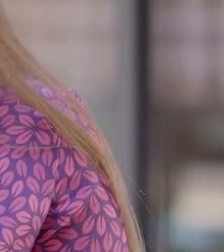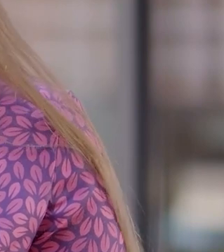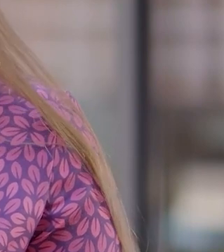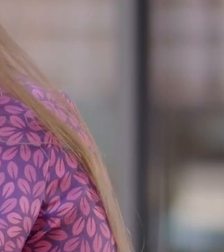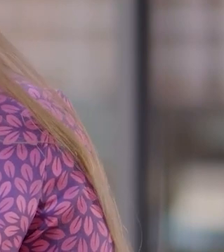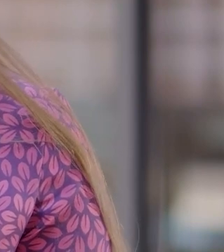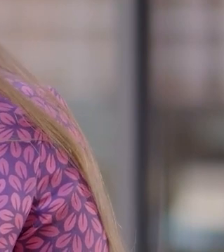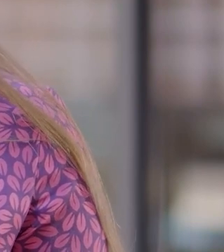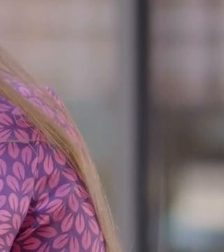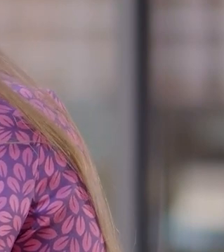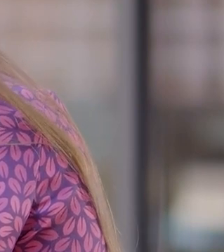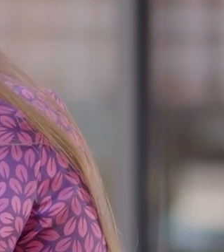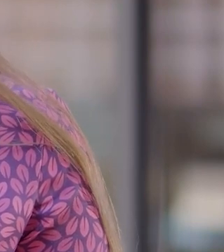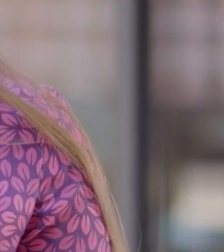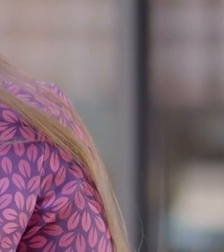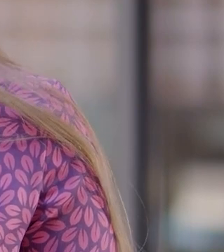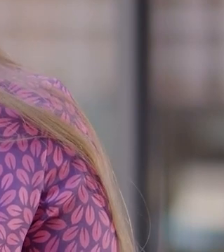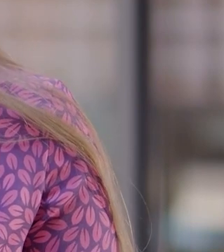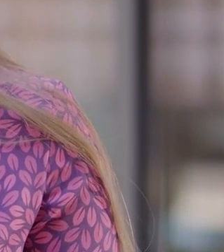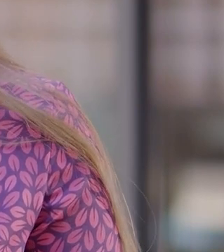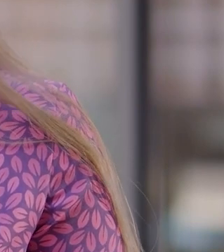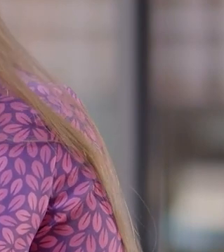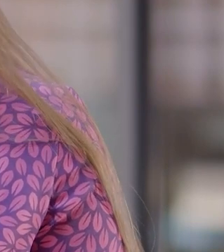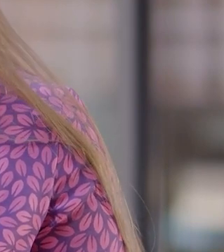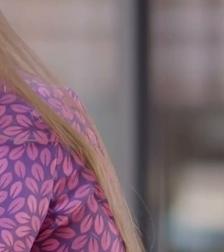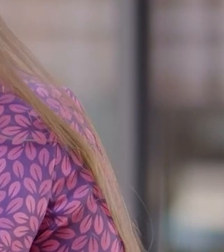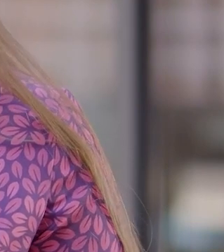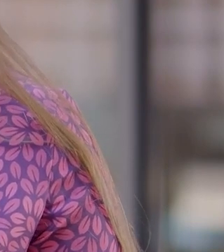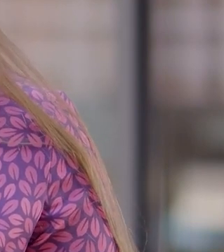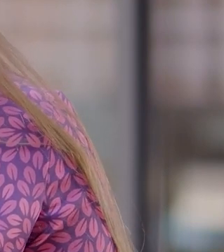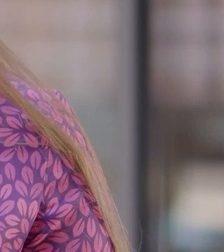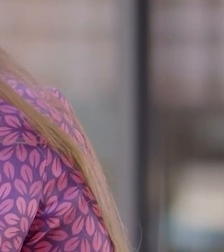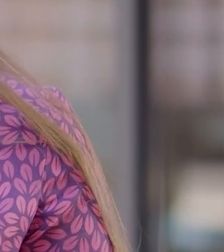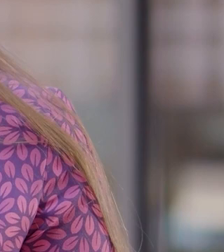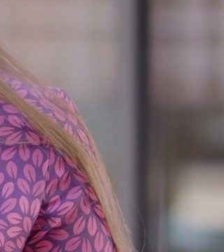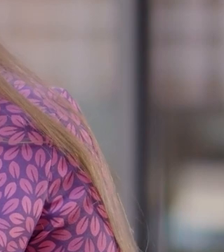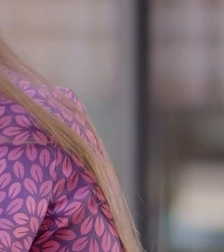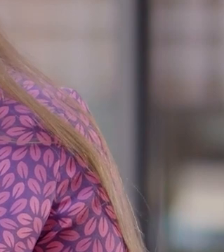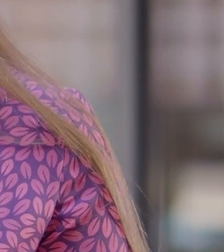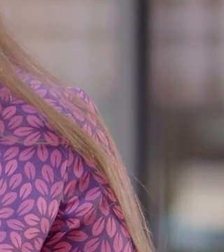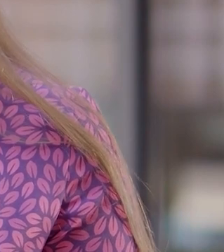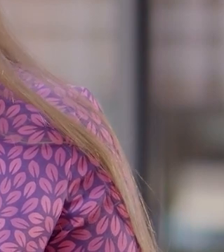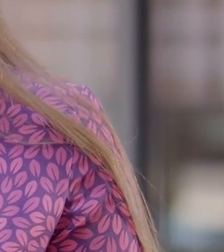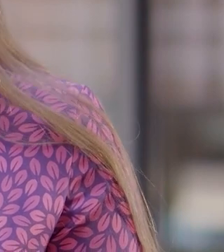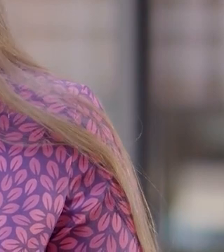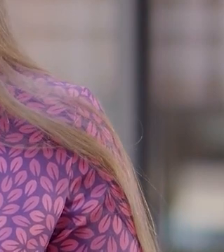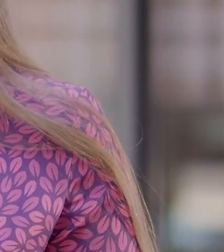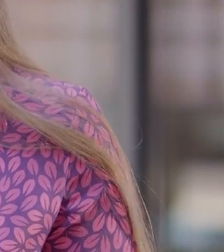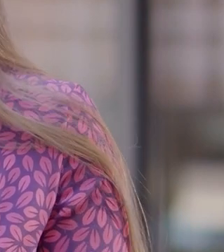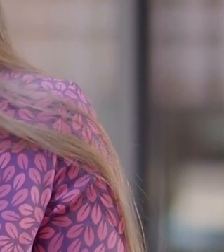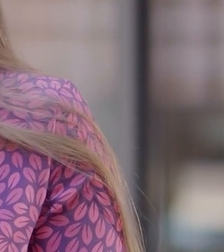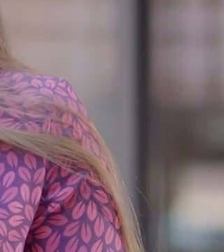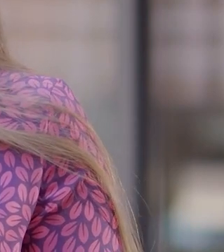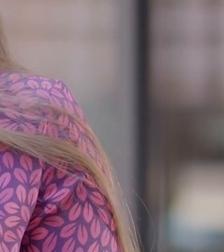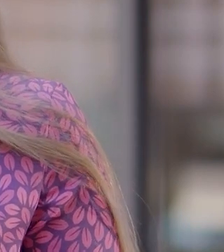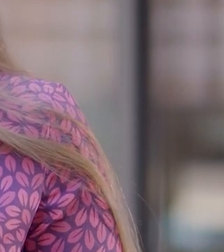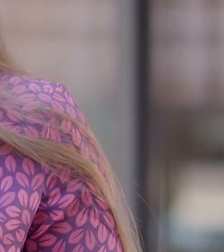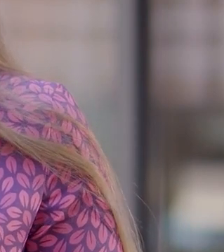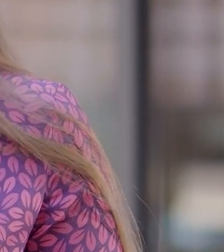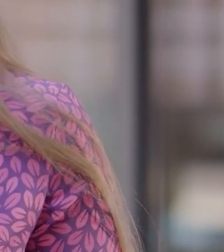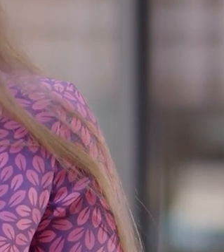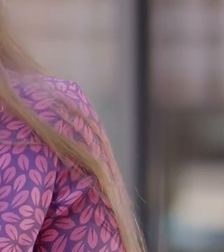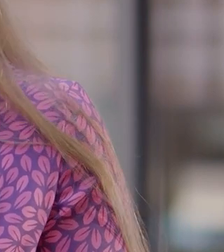natomiast rzeczywiście przez cały rok kalendarzowy biuro we współpracy z pracodawcami organizuje dla studentów zarówno szkolenia z